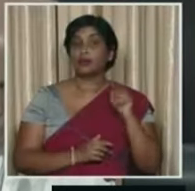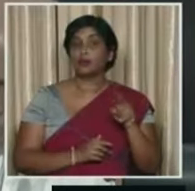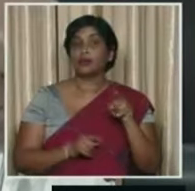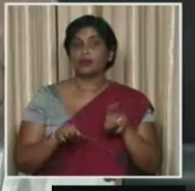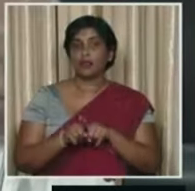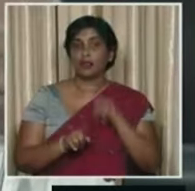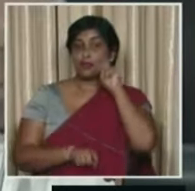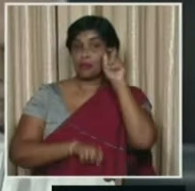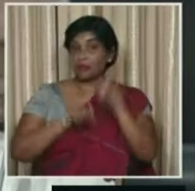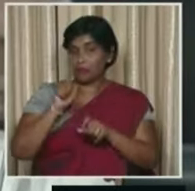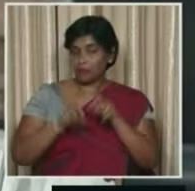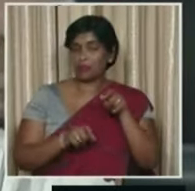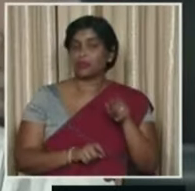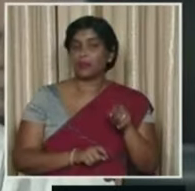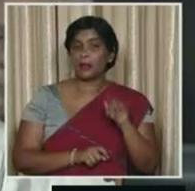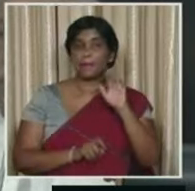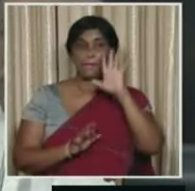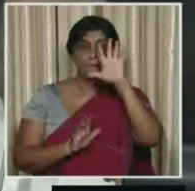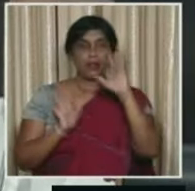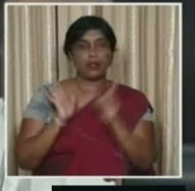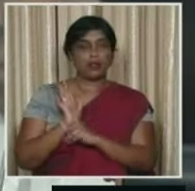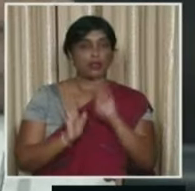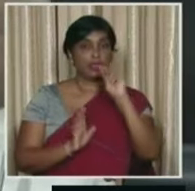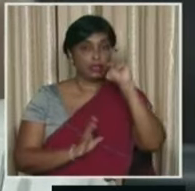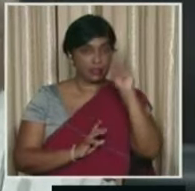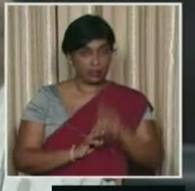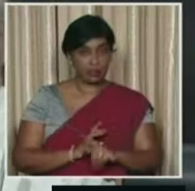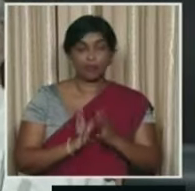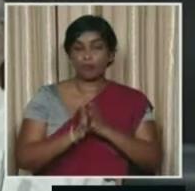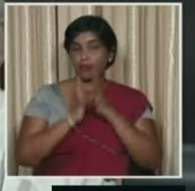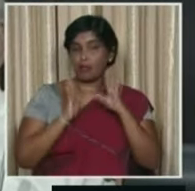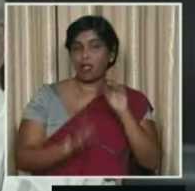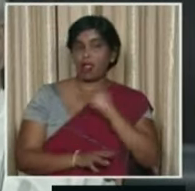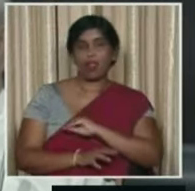මගින් පුද්ගලයන් 530,000කට වඩා ප්‍රතිලාභ සැලසෙනවා.